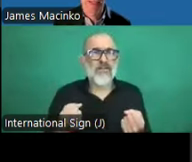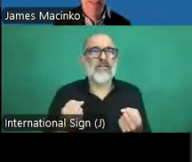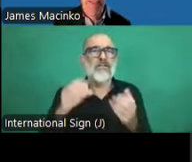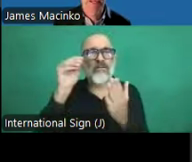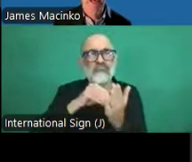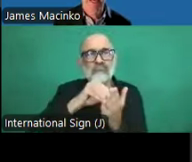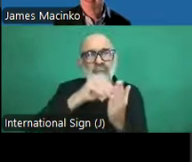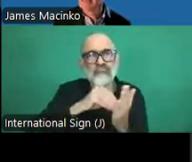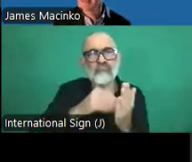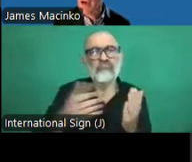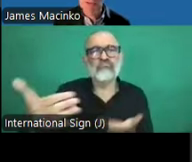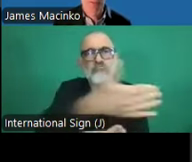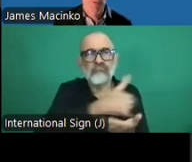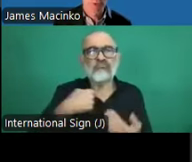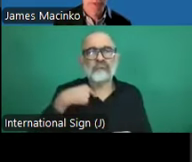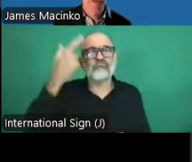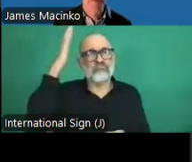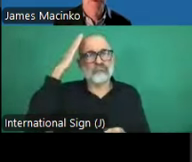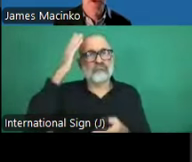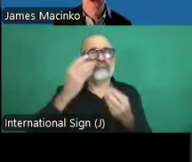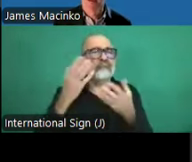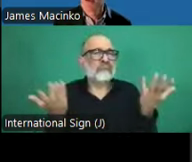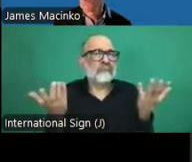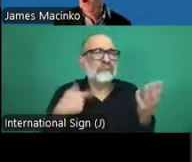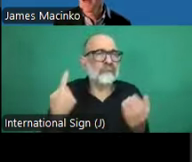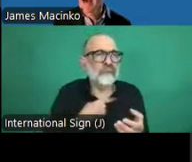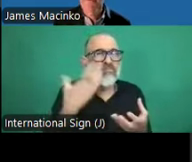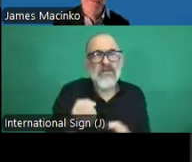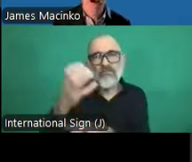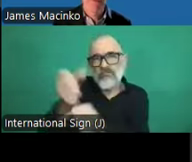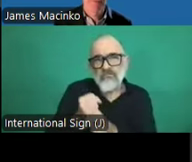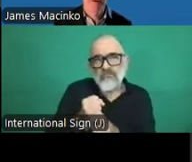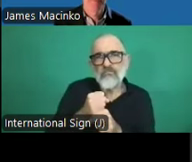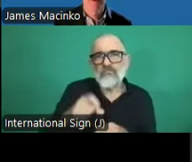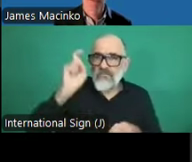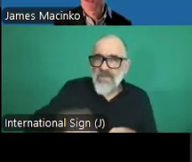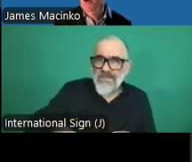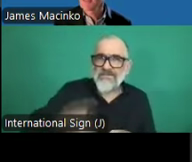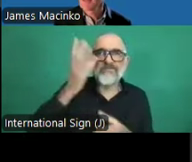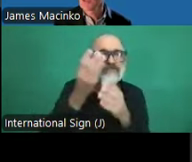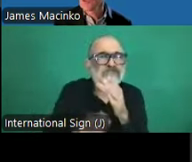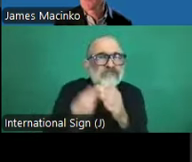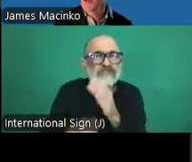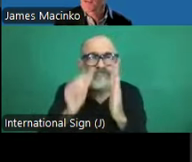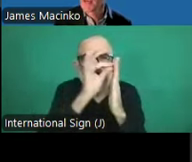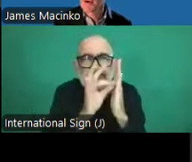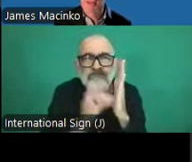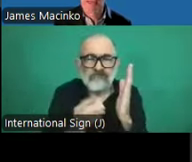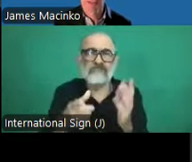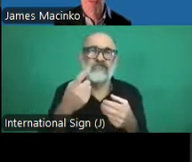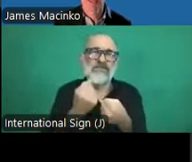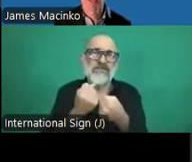enquête nationale qui a été faite en 2019, on a parlé avec 88